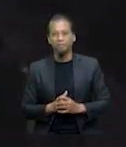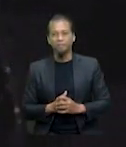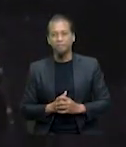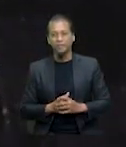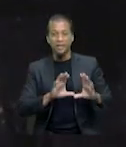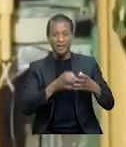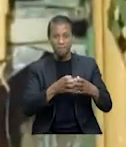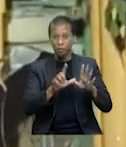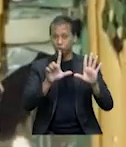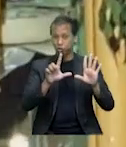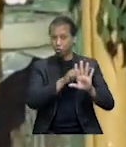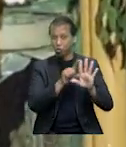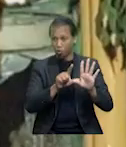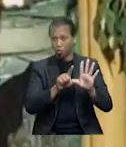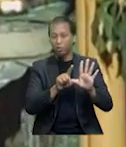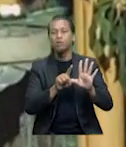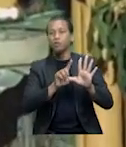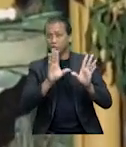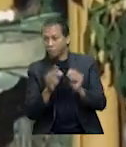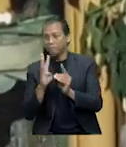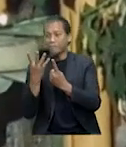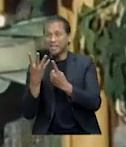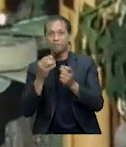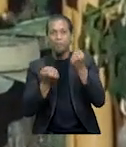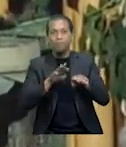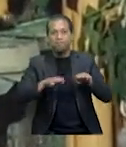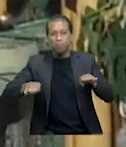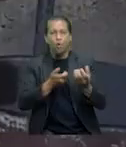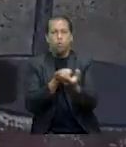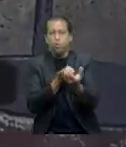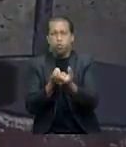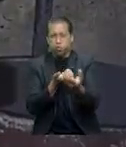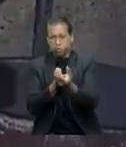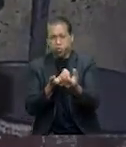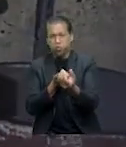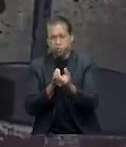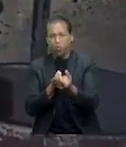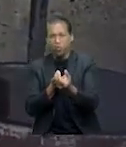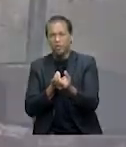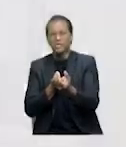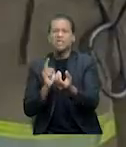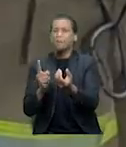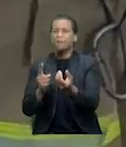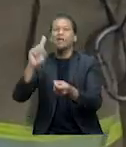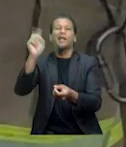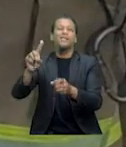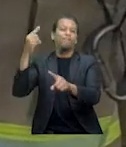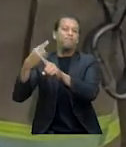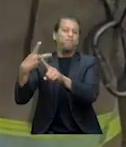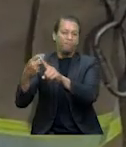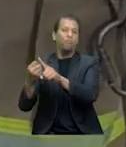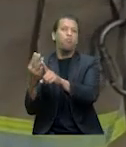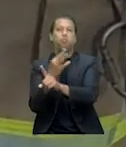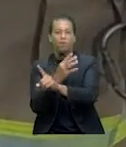pemadam kebakaran dan 14 unit mobil pemadam. Kebakaran hebat ini diduga akibat korsleting listrik. Terdapat 3